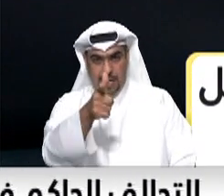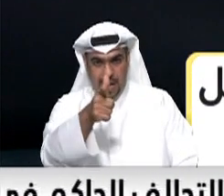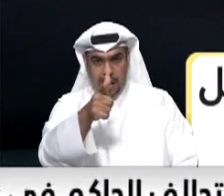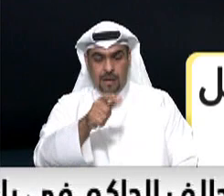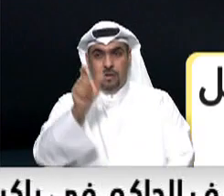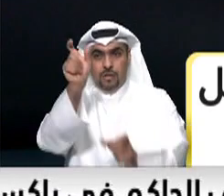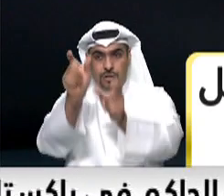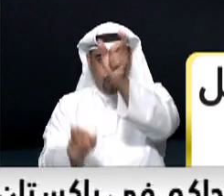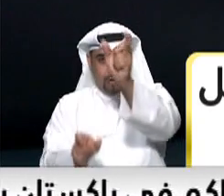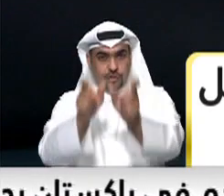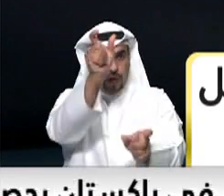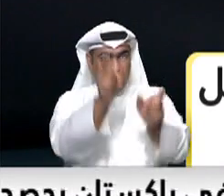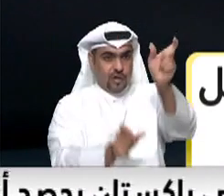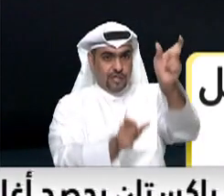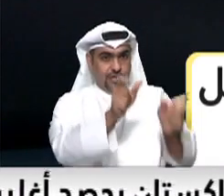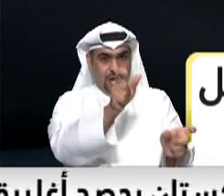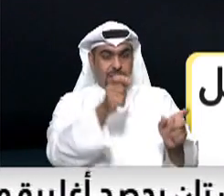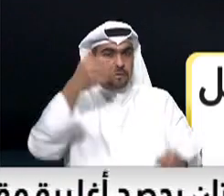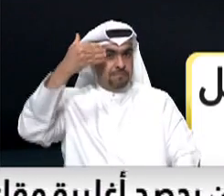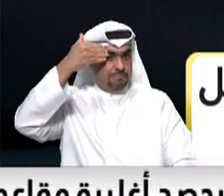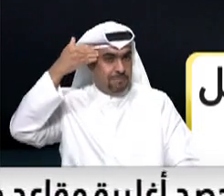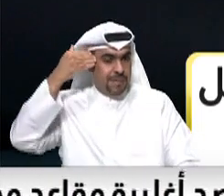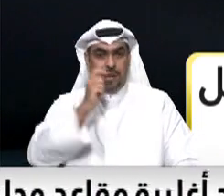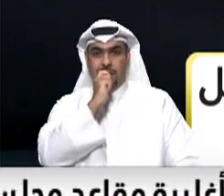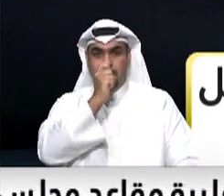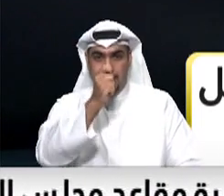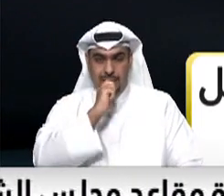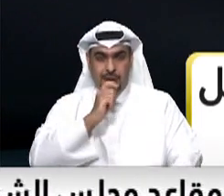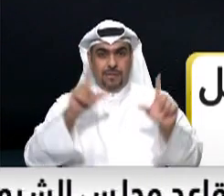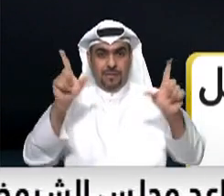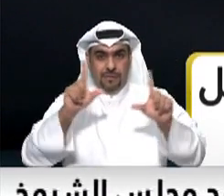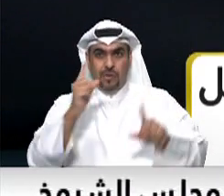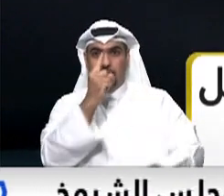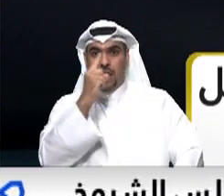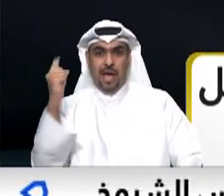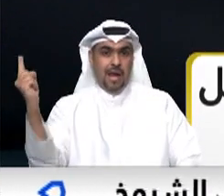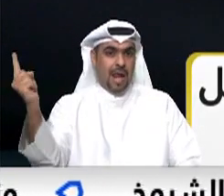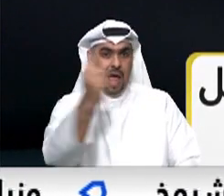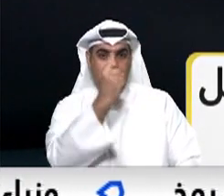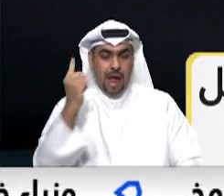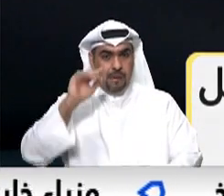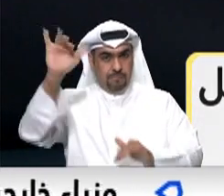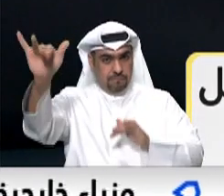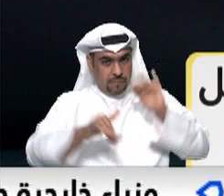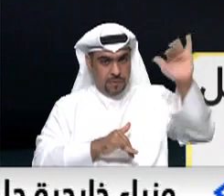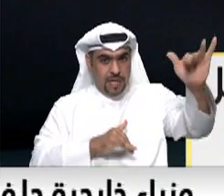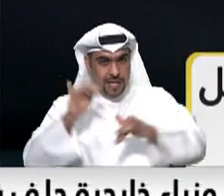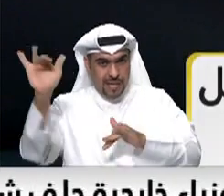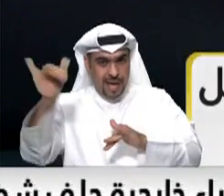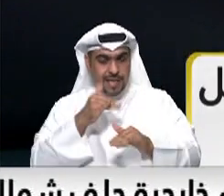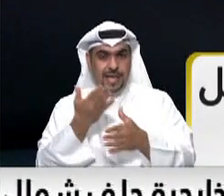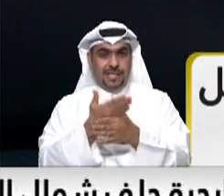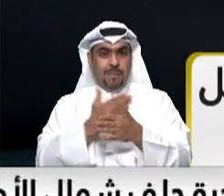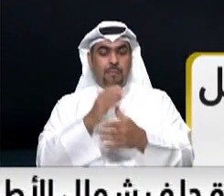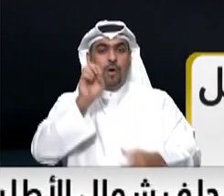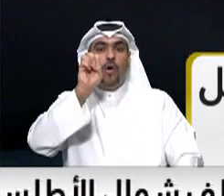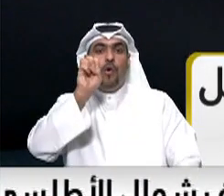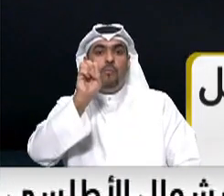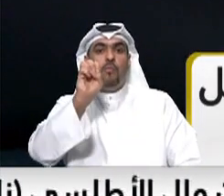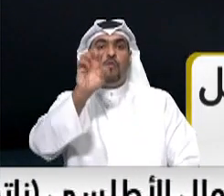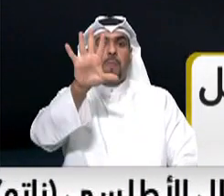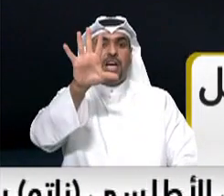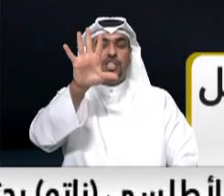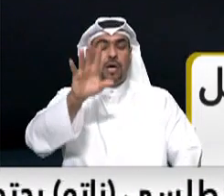من الاعلاميين والصحفيين من مختلف انحاء العالم لنقل الصوره الحقيقيه لسير العمليه الانتخابيه